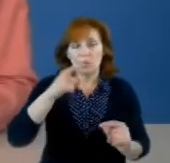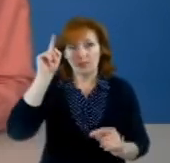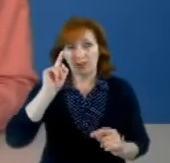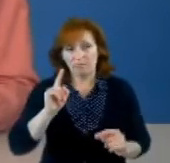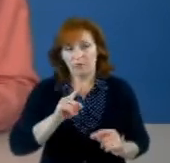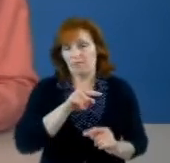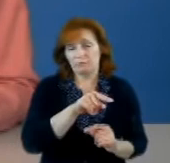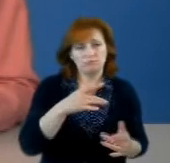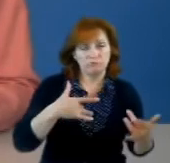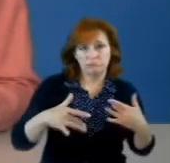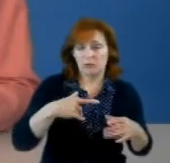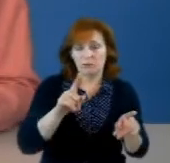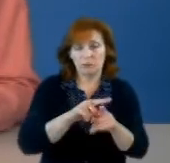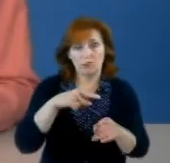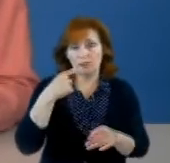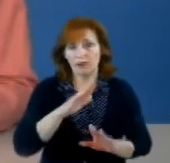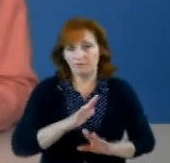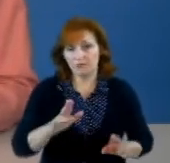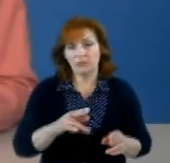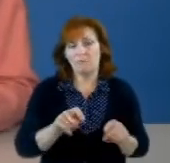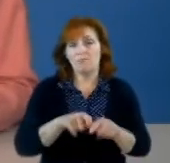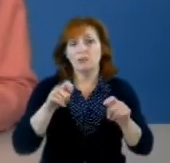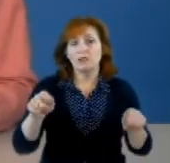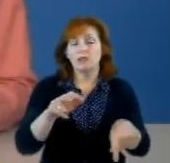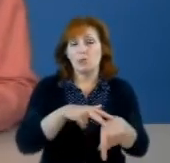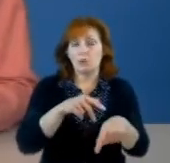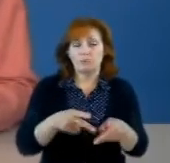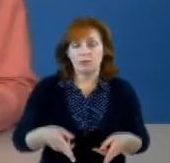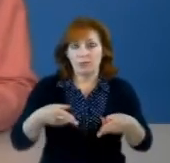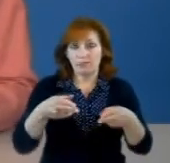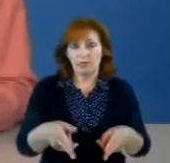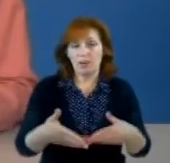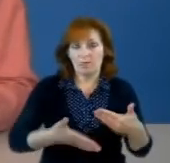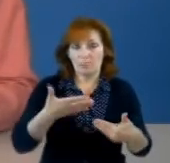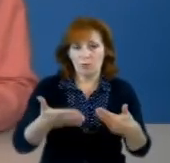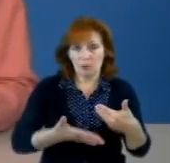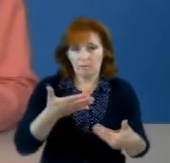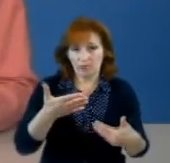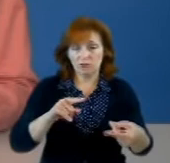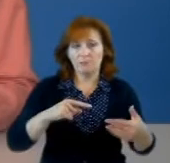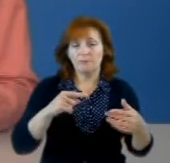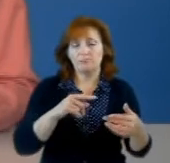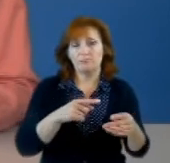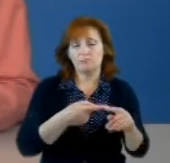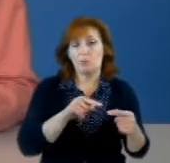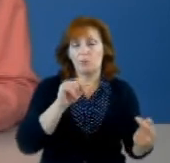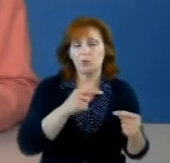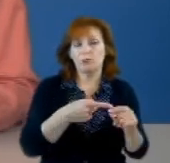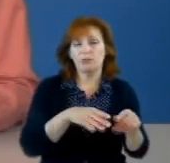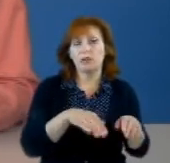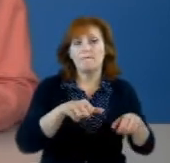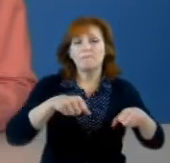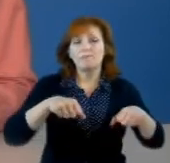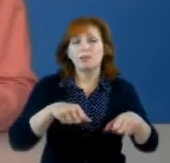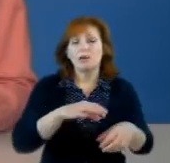звинувачення. Поліція відкрила кримінальне провадження за статтею про порушення рівноправності громадян. Мер Дніпра Борис Філатов повідомив з